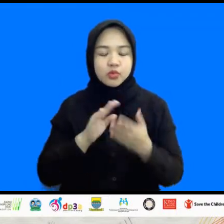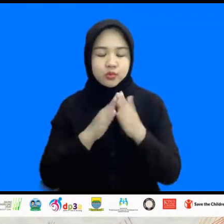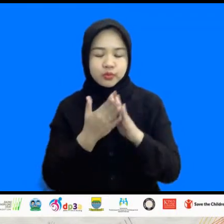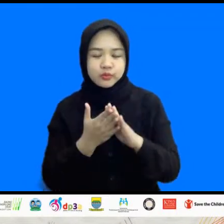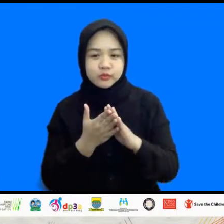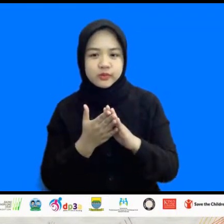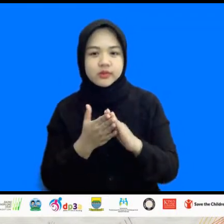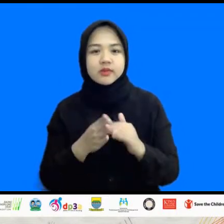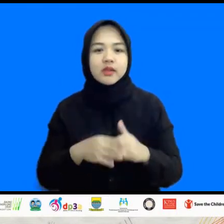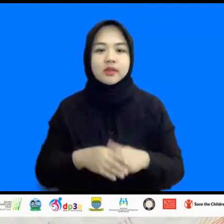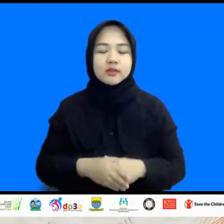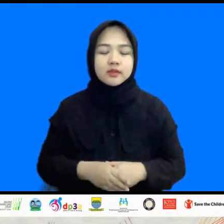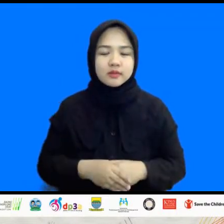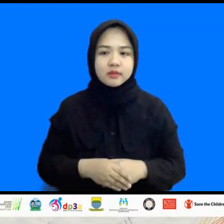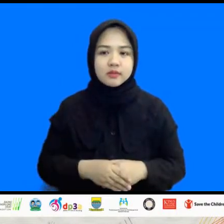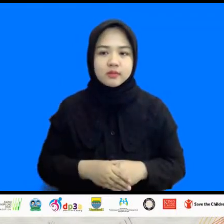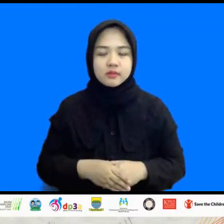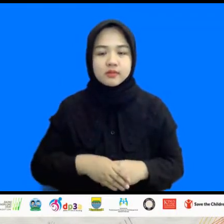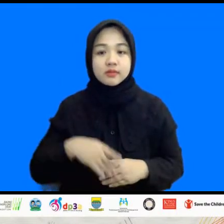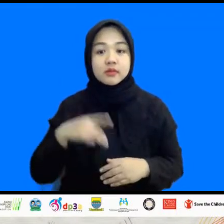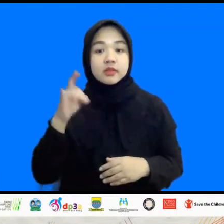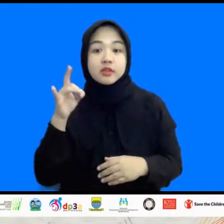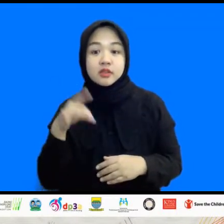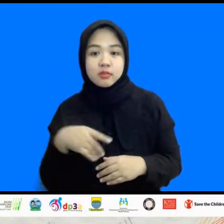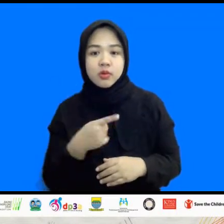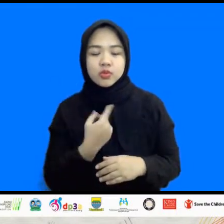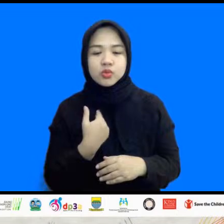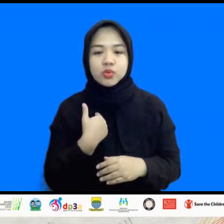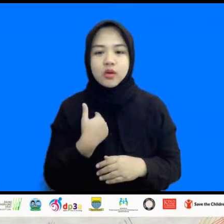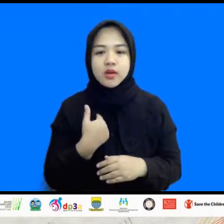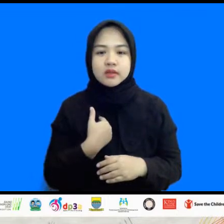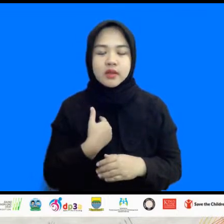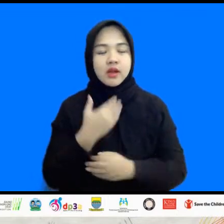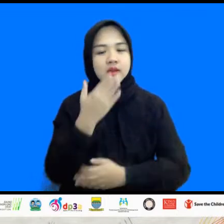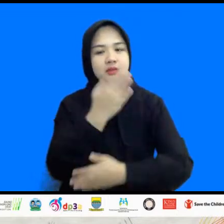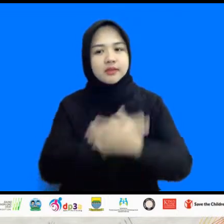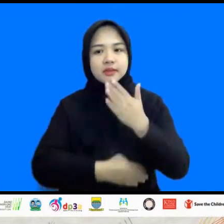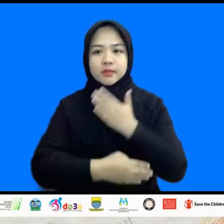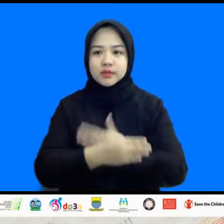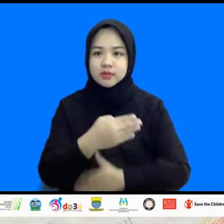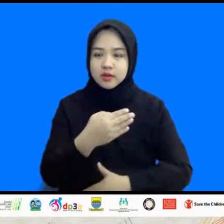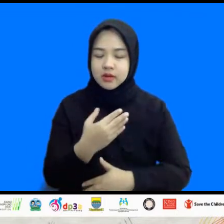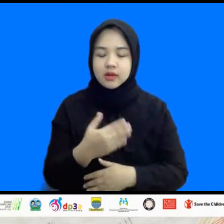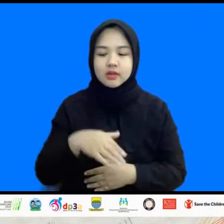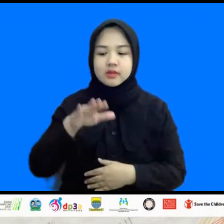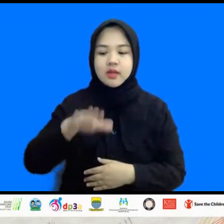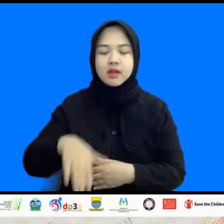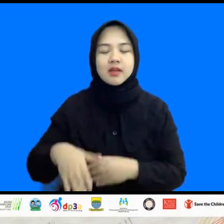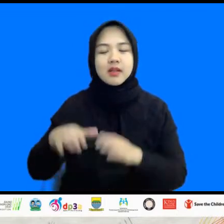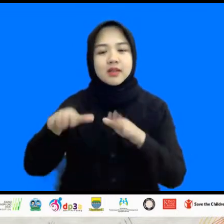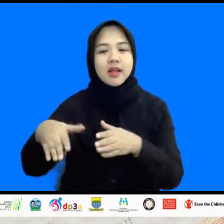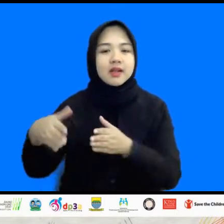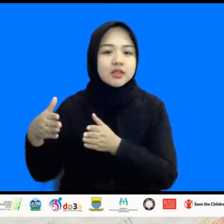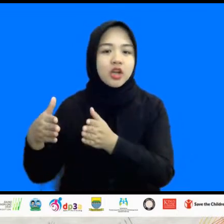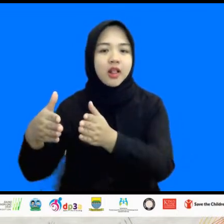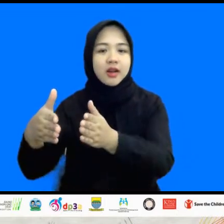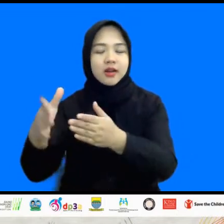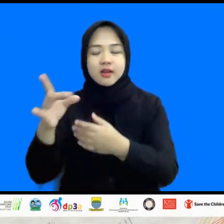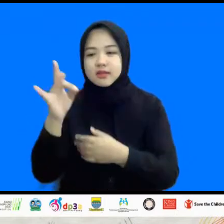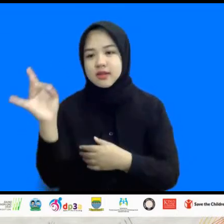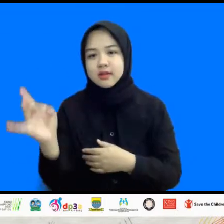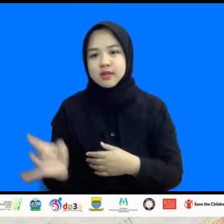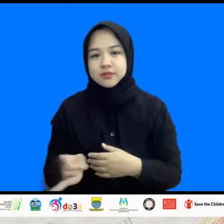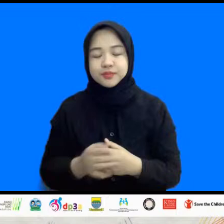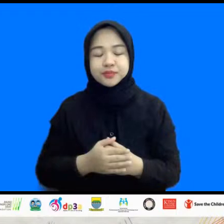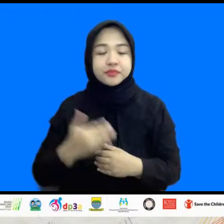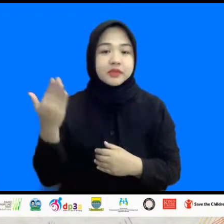komunitas gitu ya, termasuk di dalamnya juga ada disabilitas, anak jalanan dan sebagainya gitu. Nah,